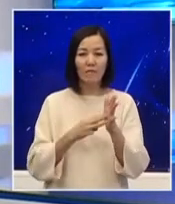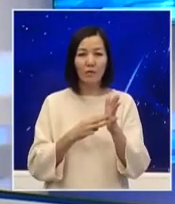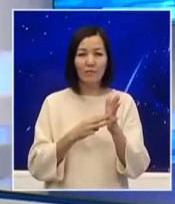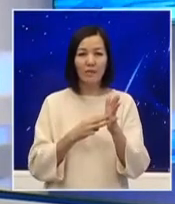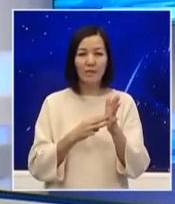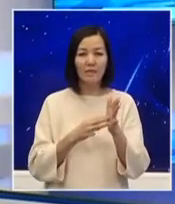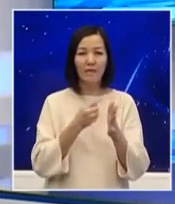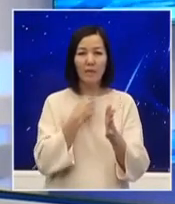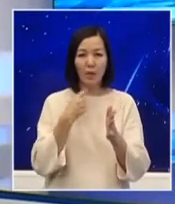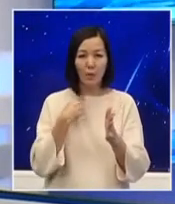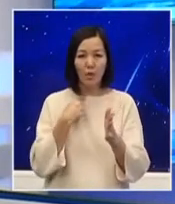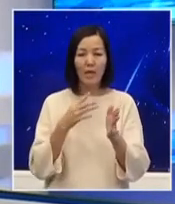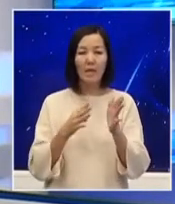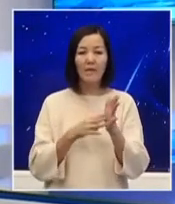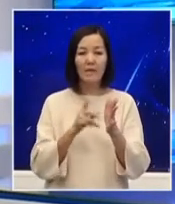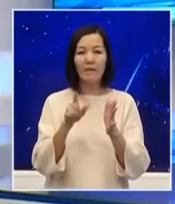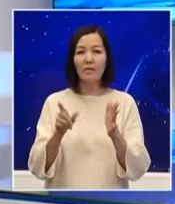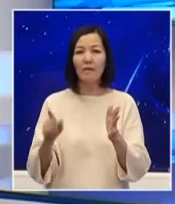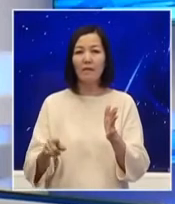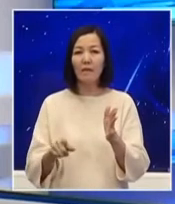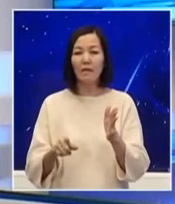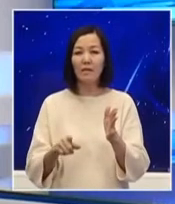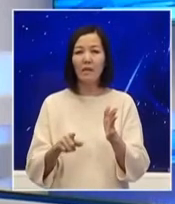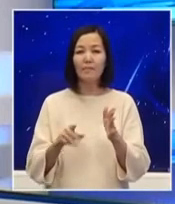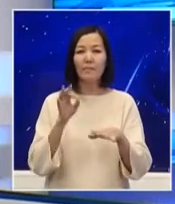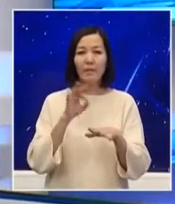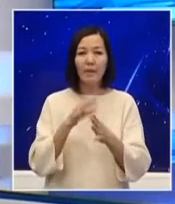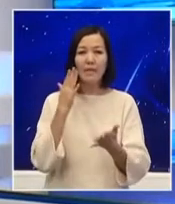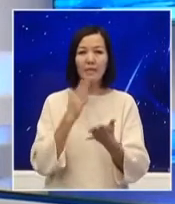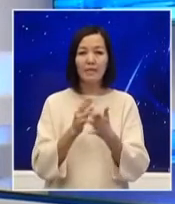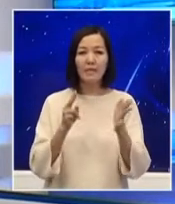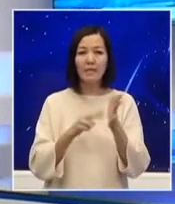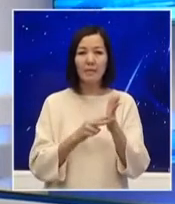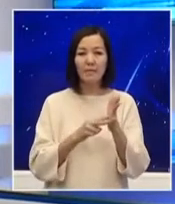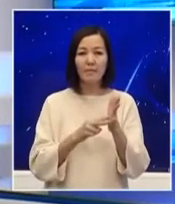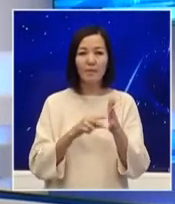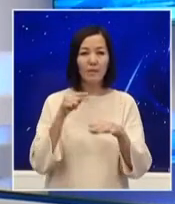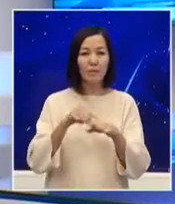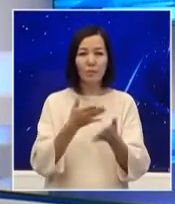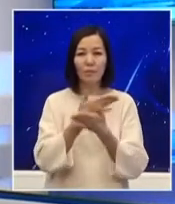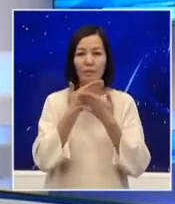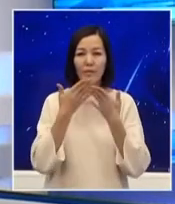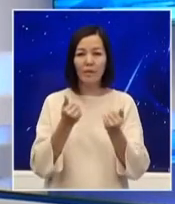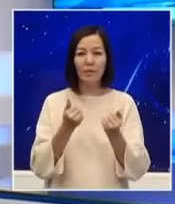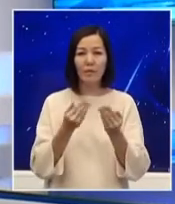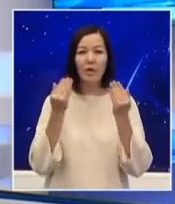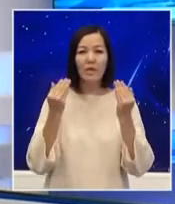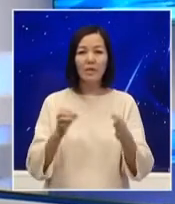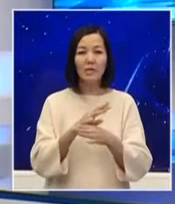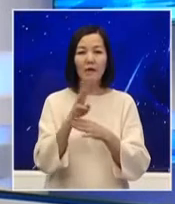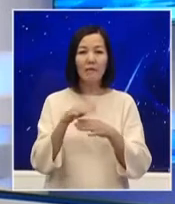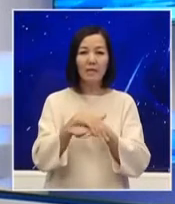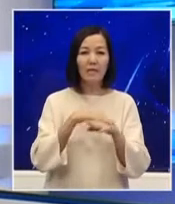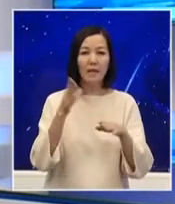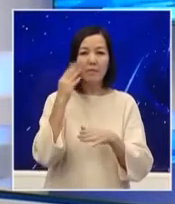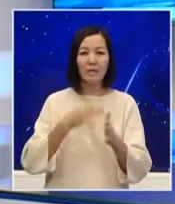8 из них в Талдыкургане. 9 пациентов с выраженными симптомами, 7 бессимптомные. По последней информации, для большего охвата населения